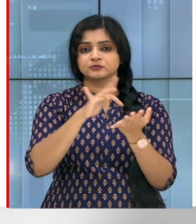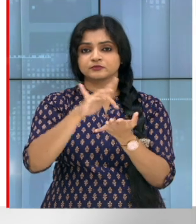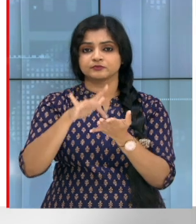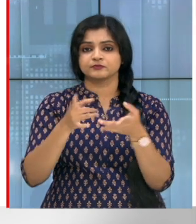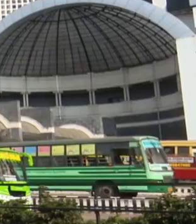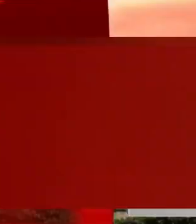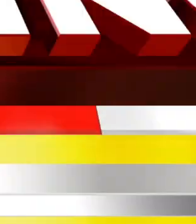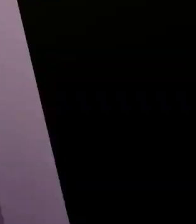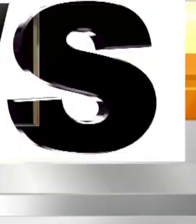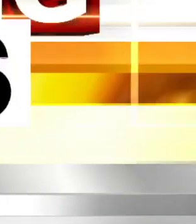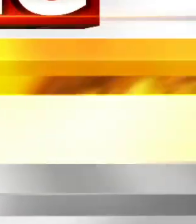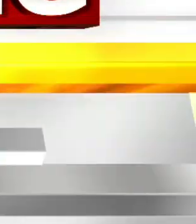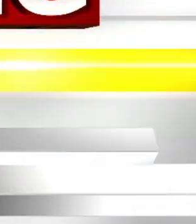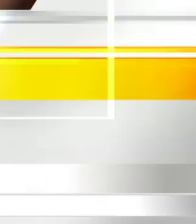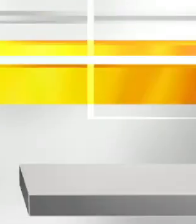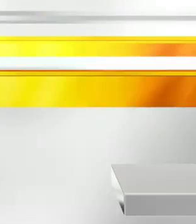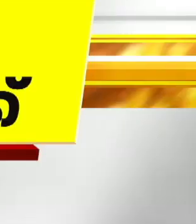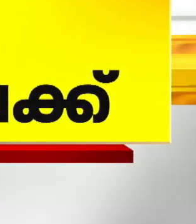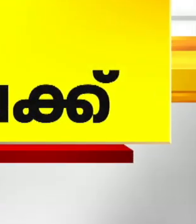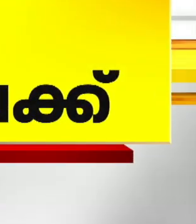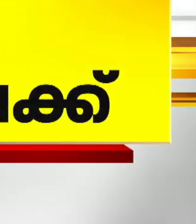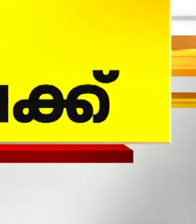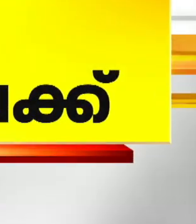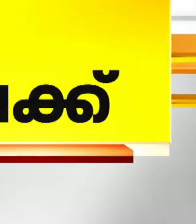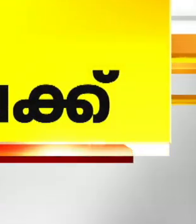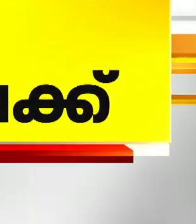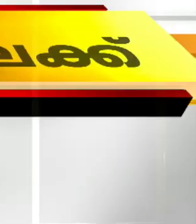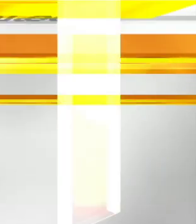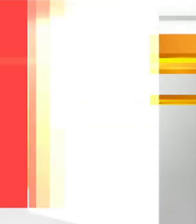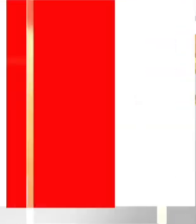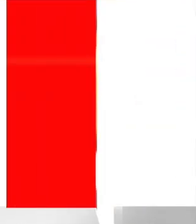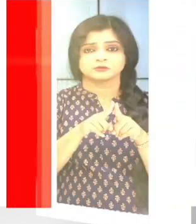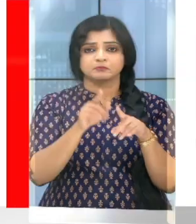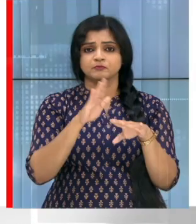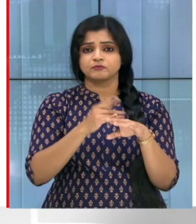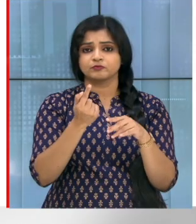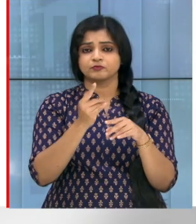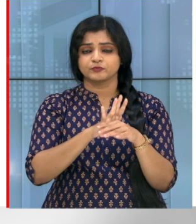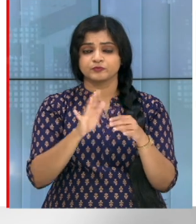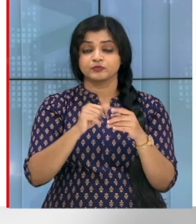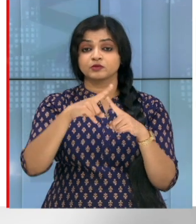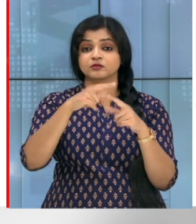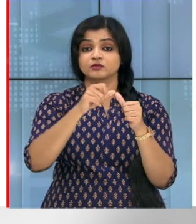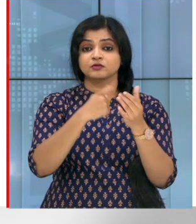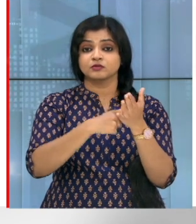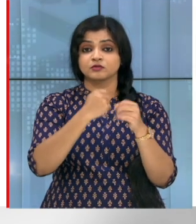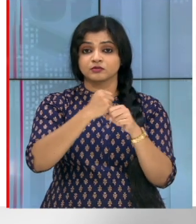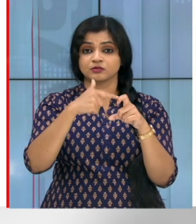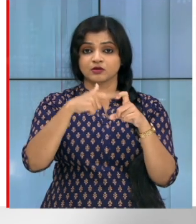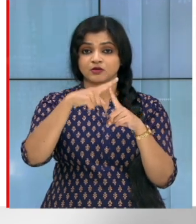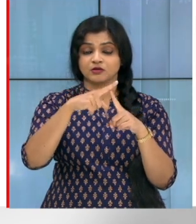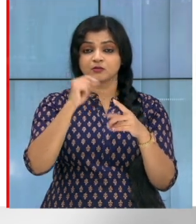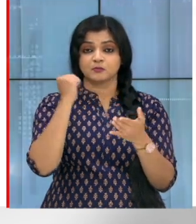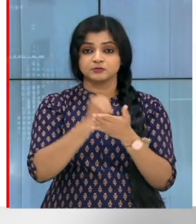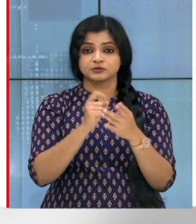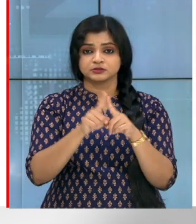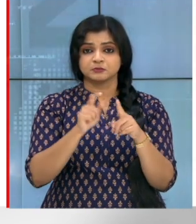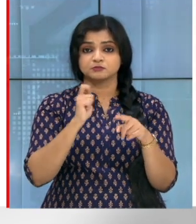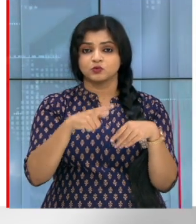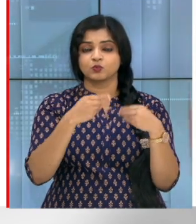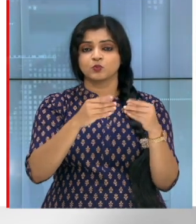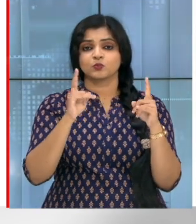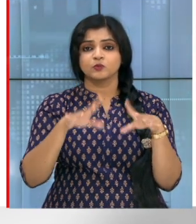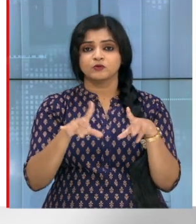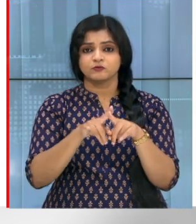തന്നെ ആരും ജോലി ചെയ്യാതെ കെഎസ്ആർടിസിയിൽ കൂലി വാങ്ങുന്നില്ല. അതുകൊണ്ട് തന്നെ ടാർഗറ്റ് നിശ്ചയിച്ചുകൊണ്ട് ശമ്പളം നൽകാമെന്ന നിലപാട് ഒരു